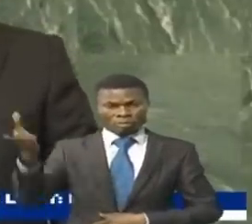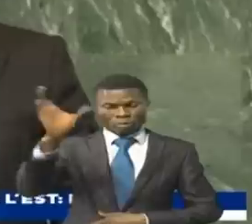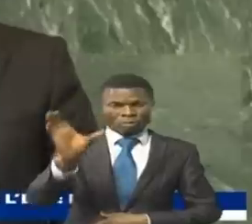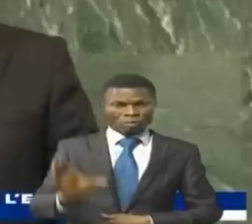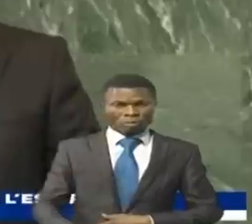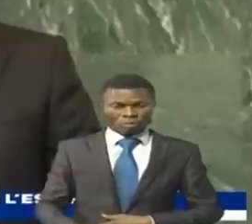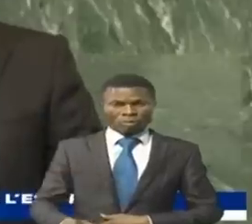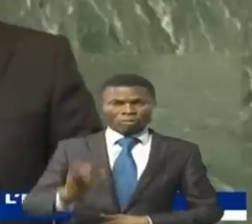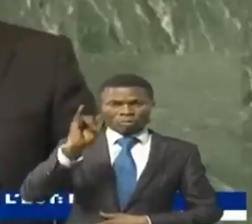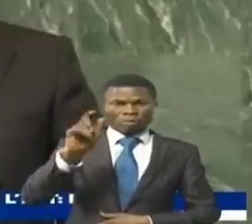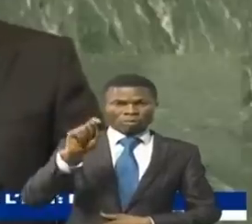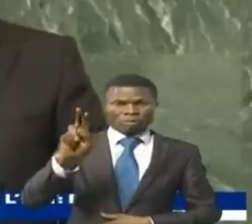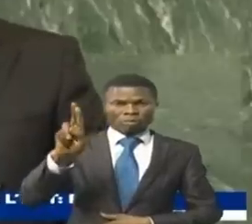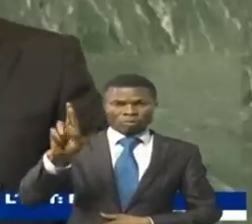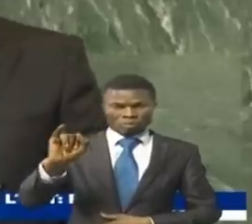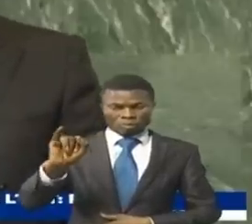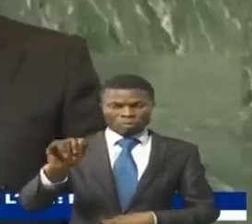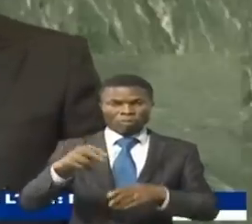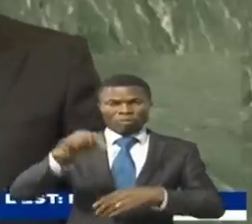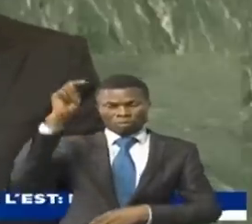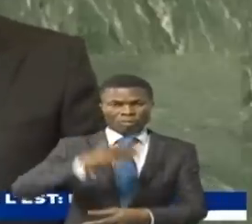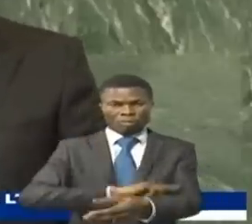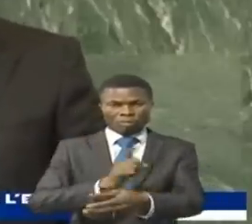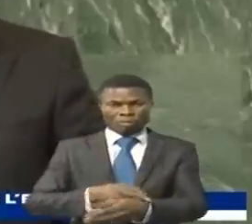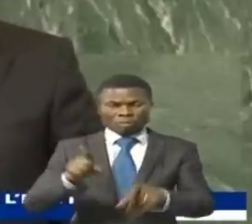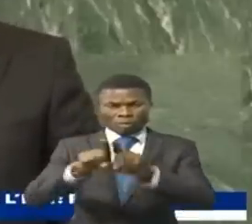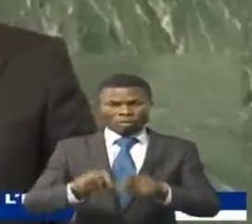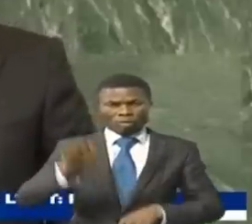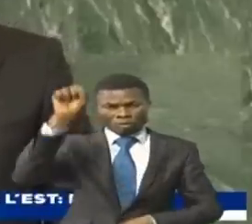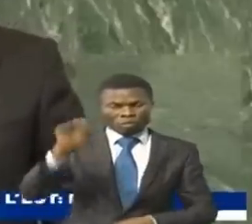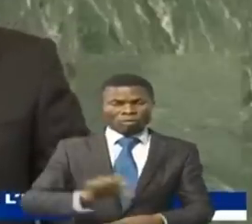de l'Ituri, du Nord Kivu et du Sud Kivu.